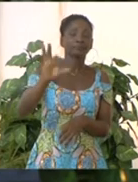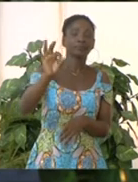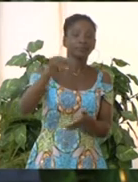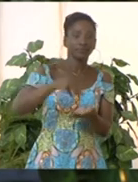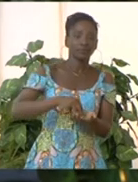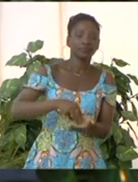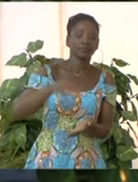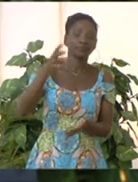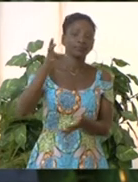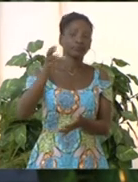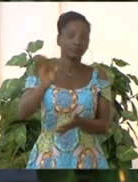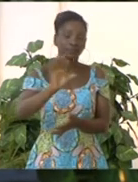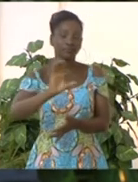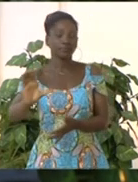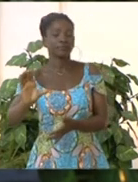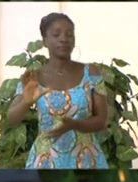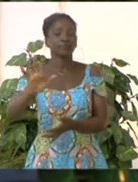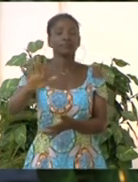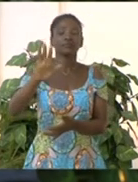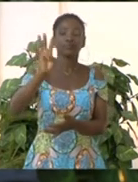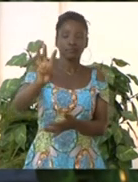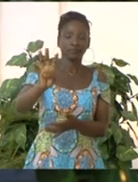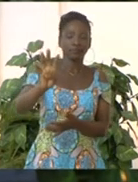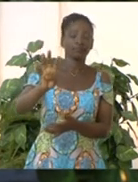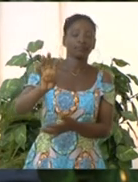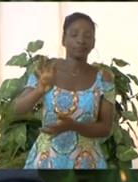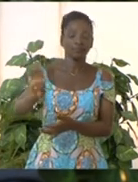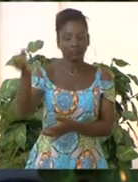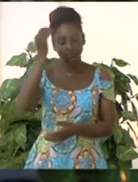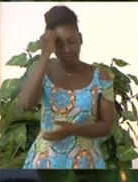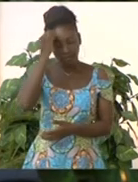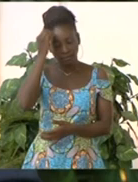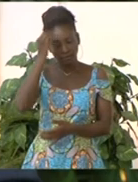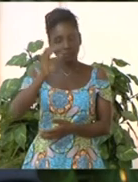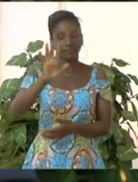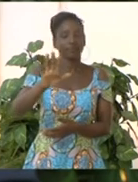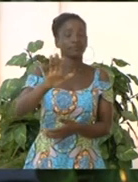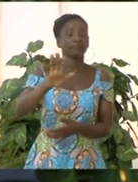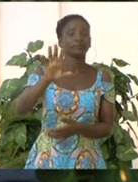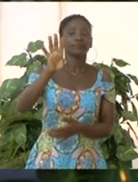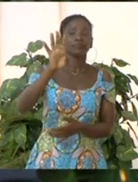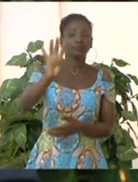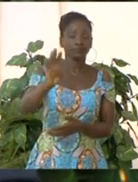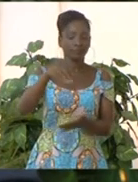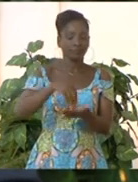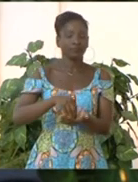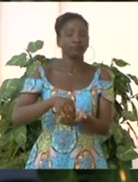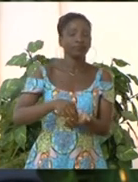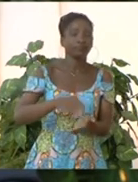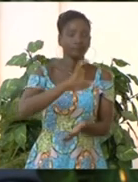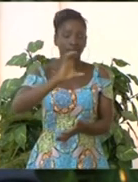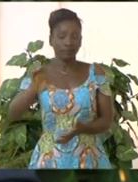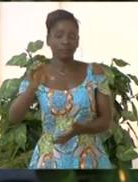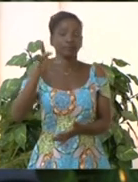ont obtenu alassane ouattara 54 1507 soit